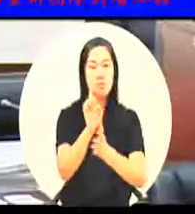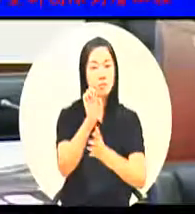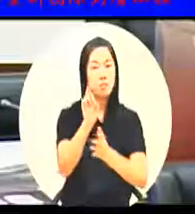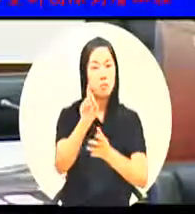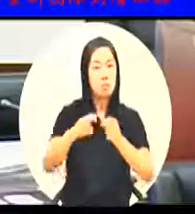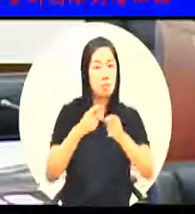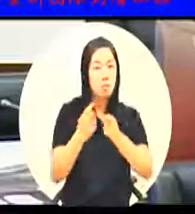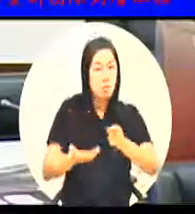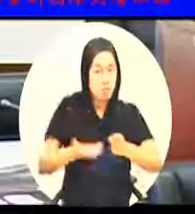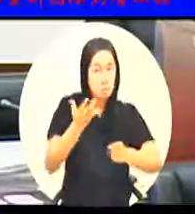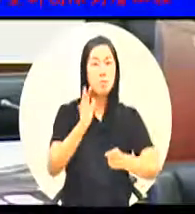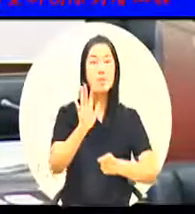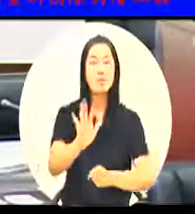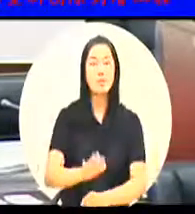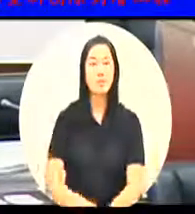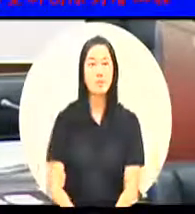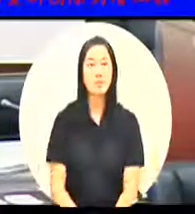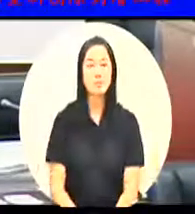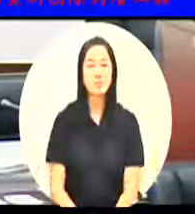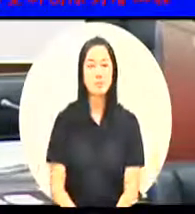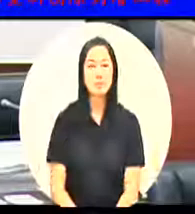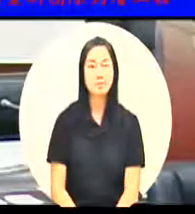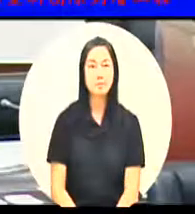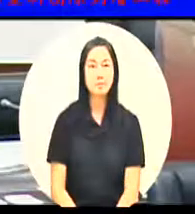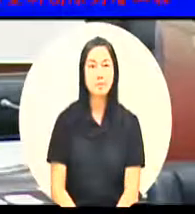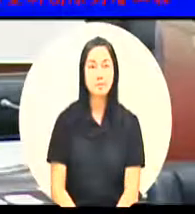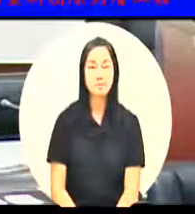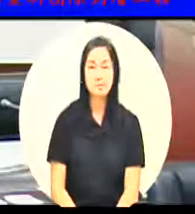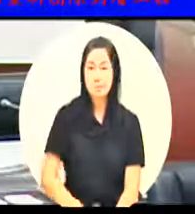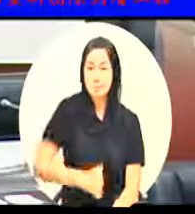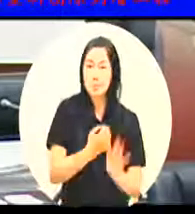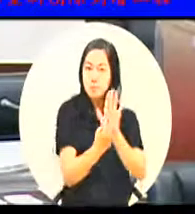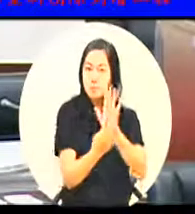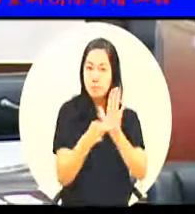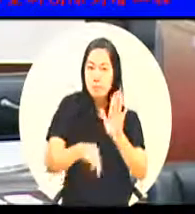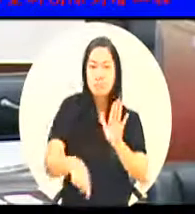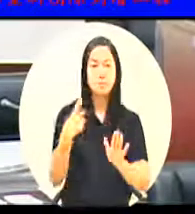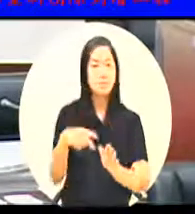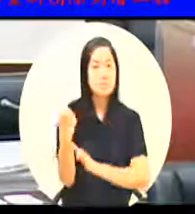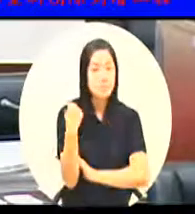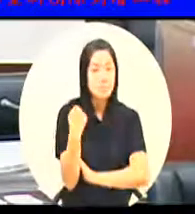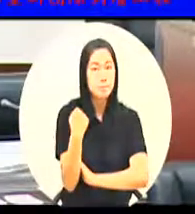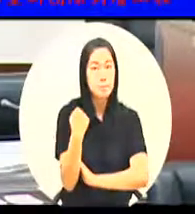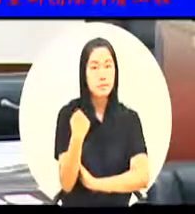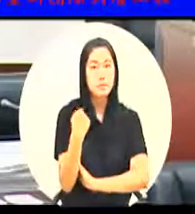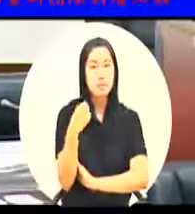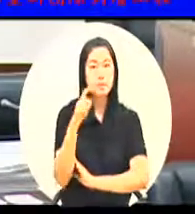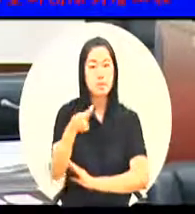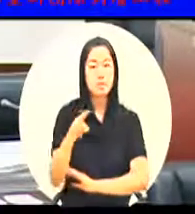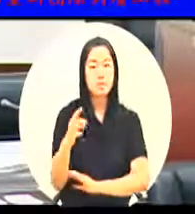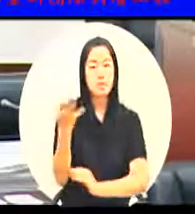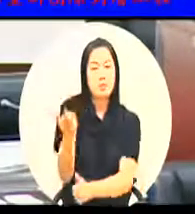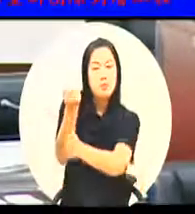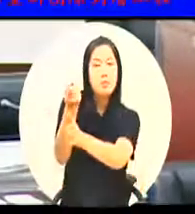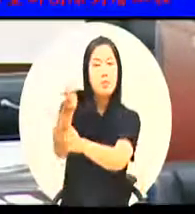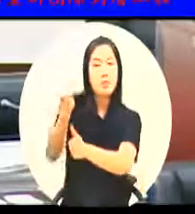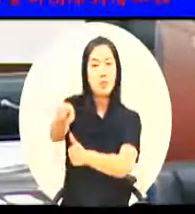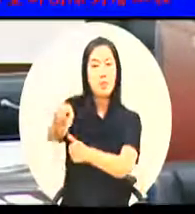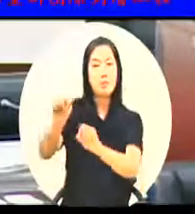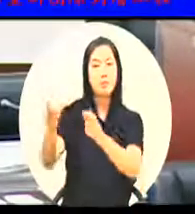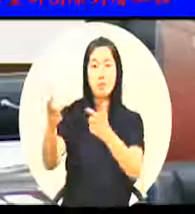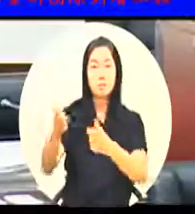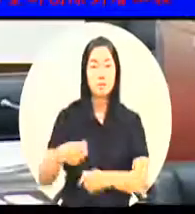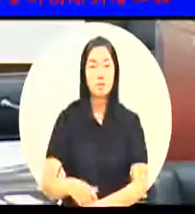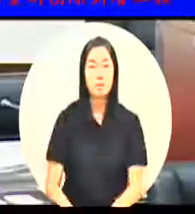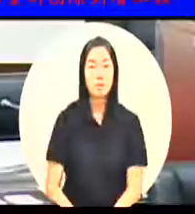10当。要认真讲啦，爱拼吼，当然你无多决定权，咪伫你市场遮吼。那一